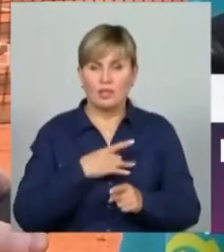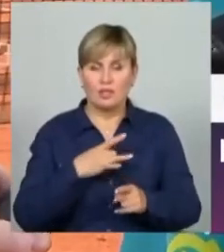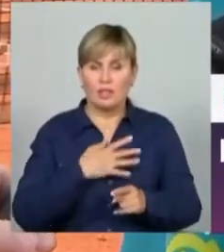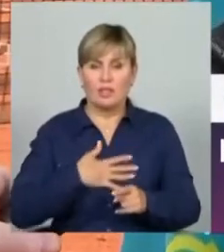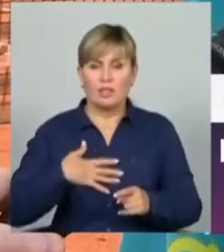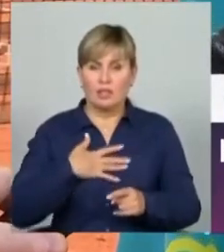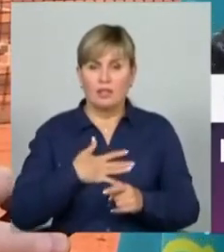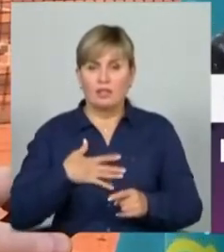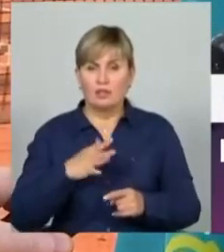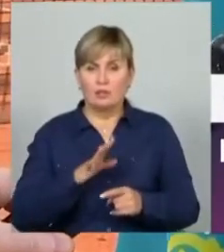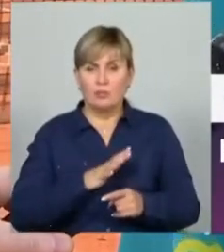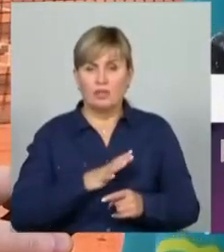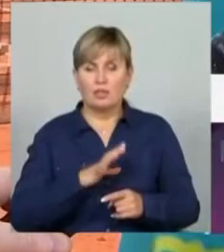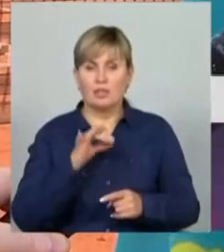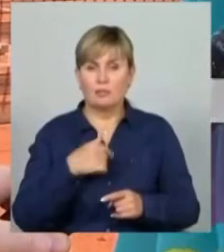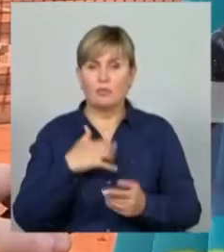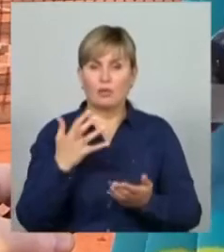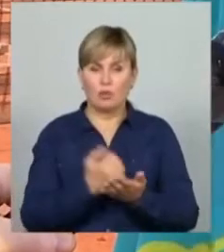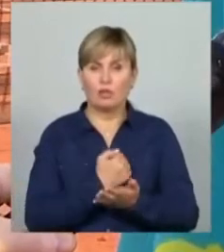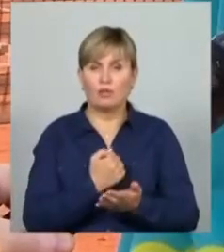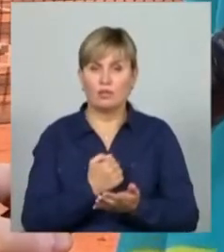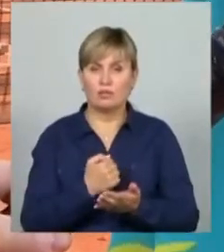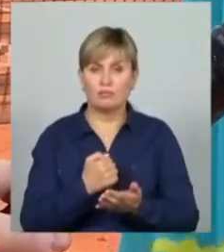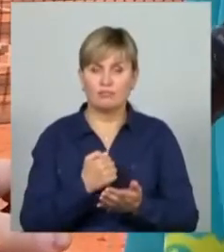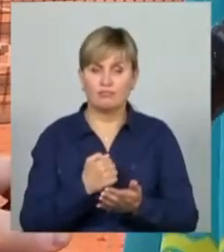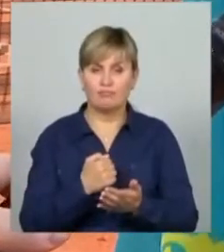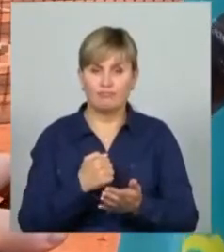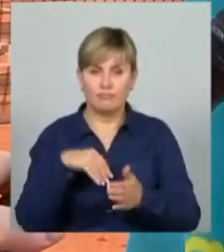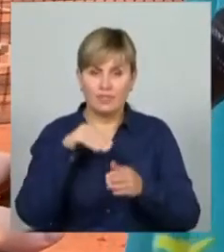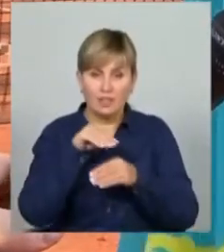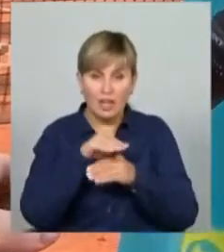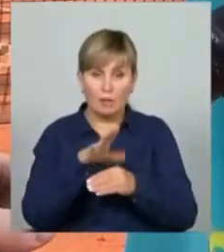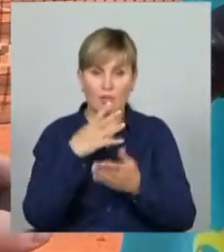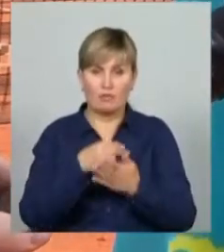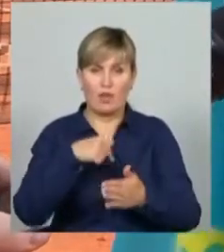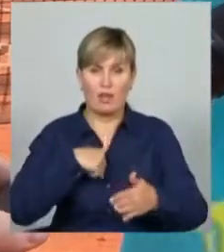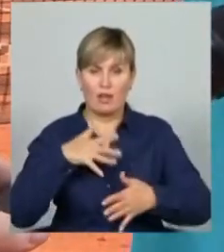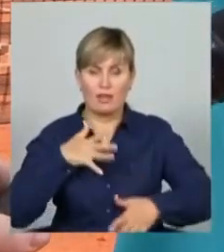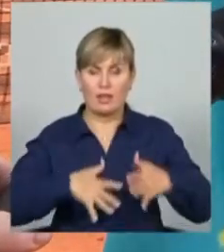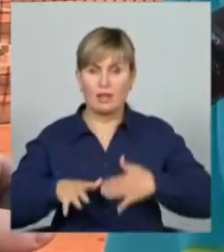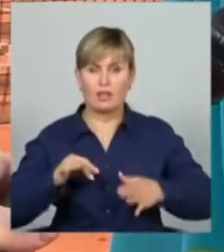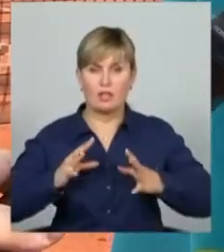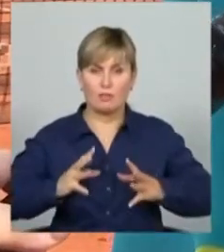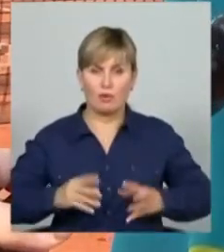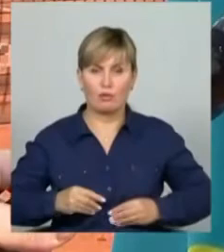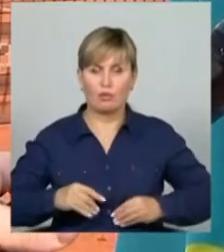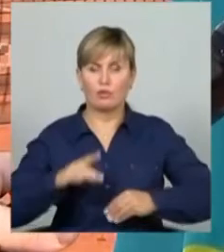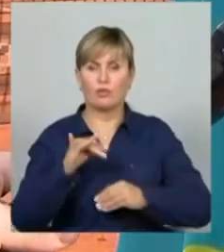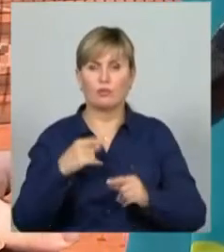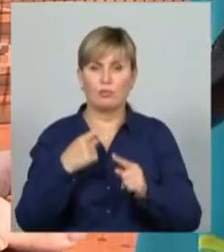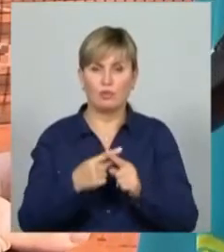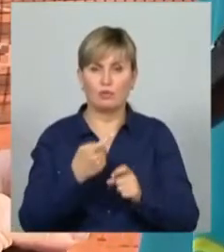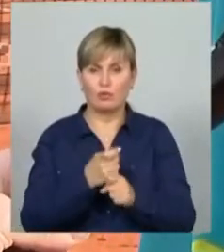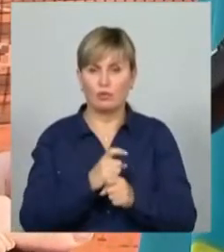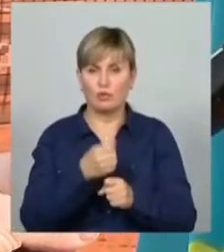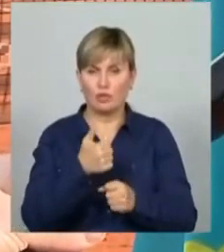матче с девчонками. Вот. И мне удалось накопить свою энергию и спокойствие. Как бы. И плюс Аня